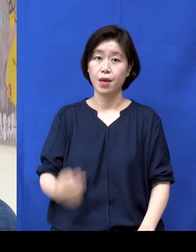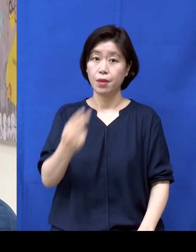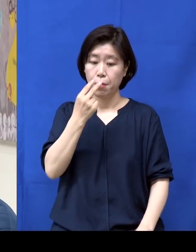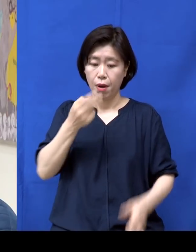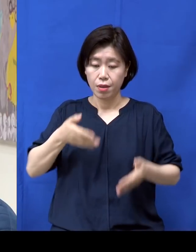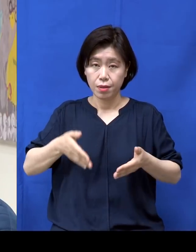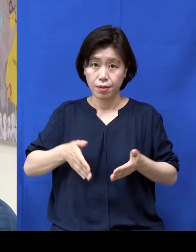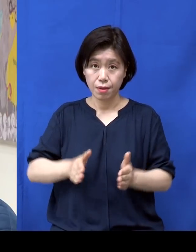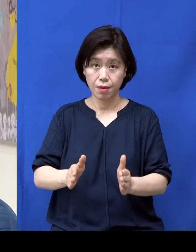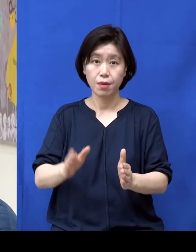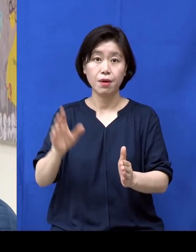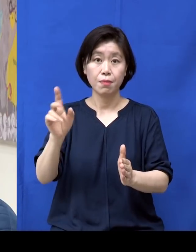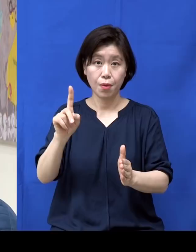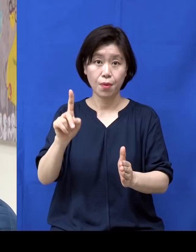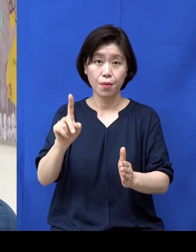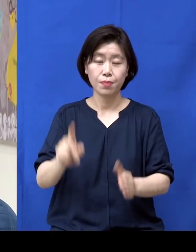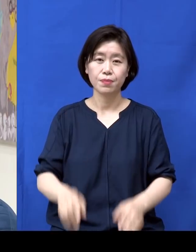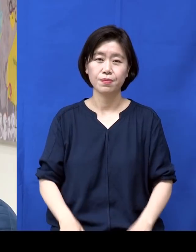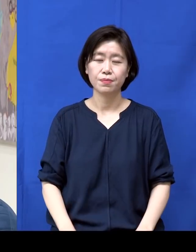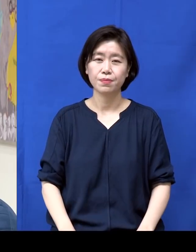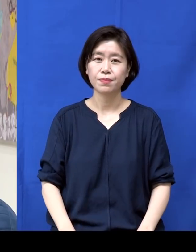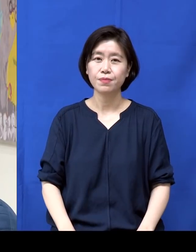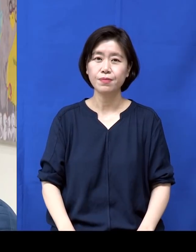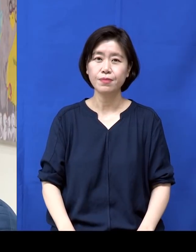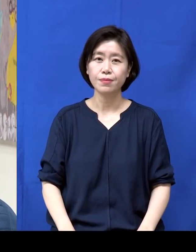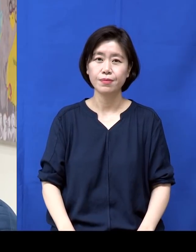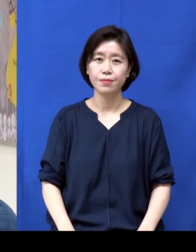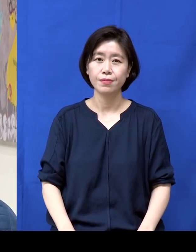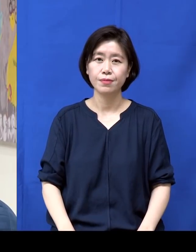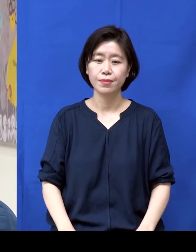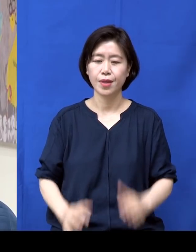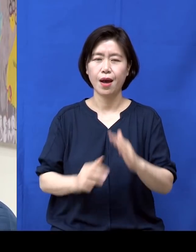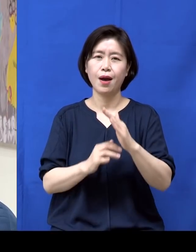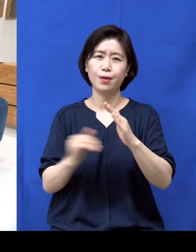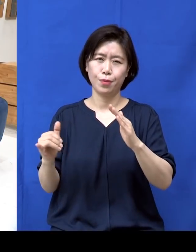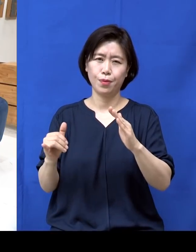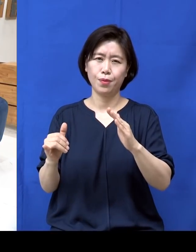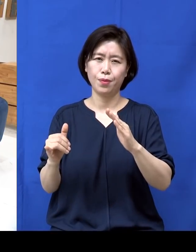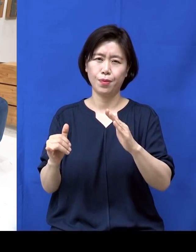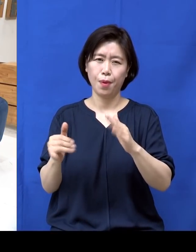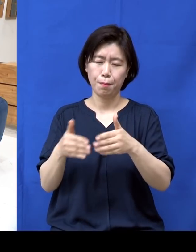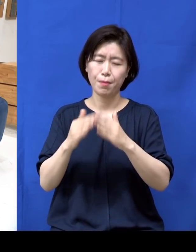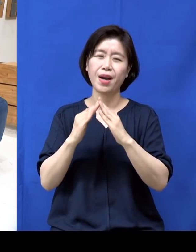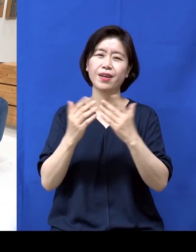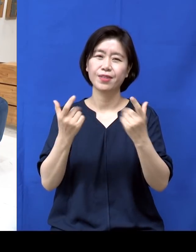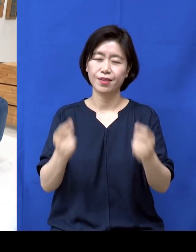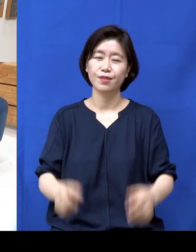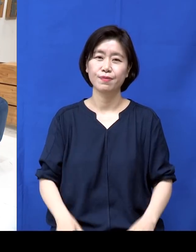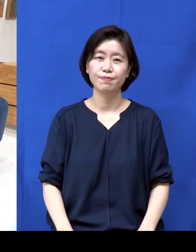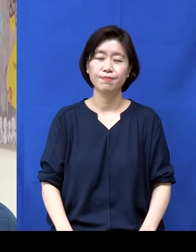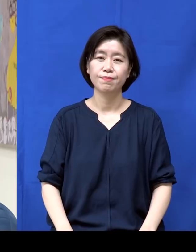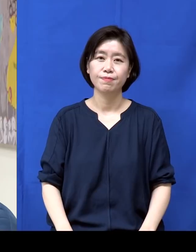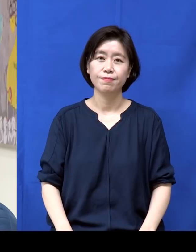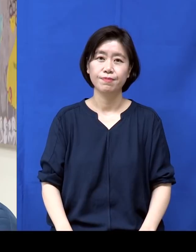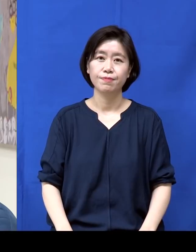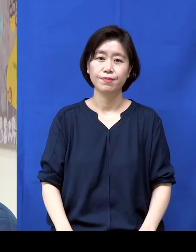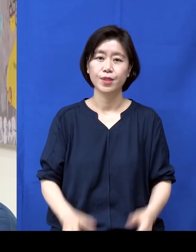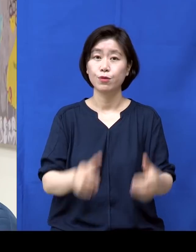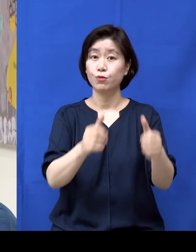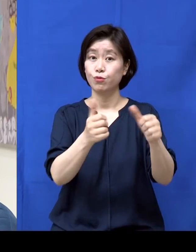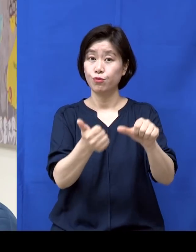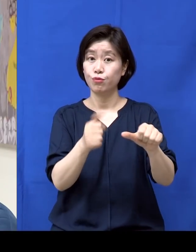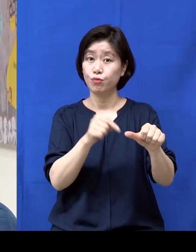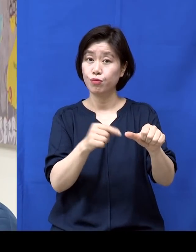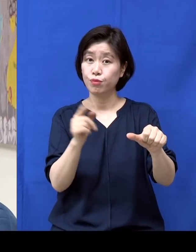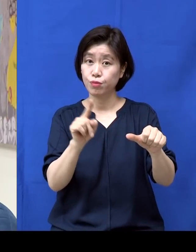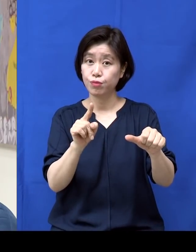건 한 생명이 태어나기도 하지만 동시에 한 가족의 탄생이기도 했어요. 그렇죠. 저한테는. 그렇죠. 마찬가지로 죽음이라는 게